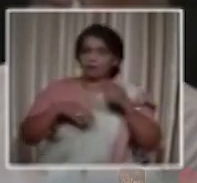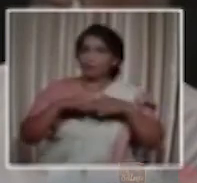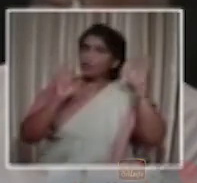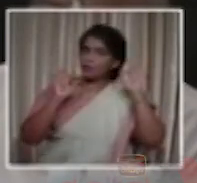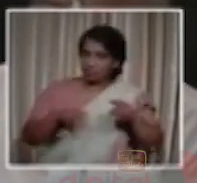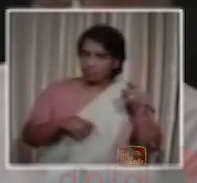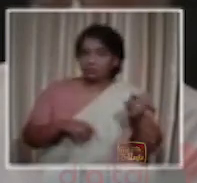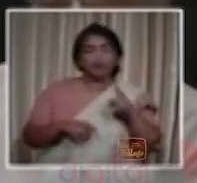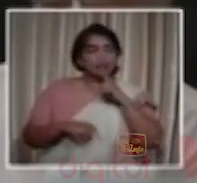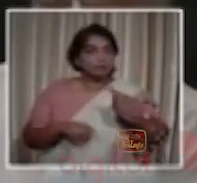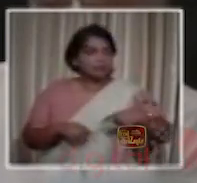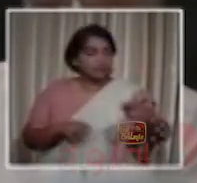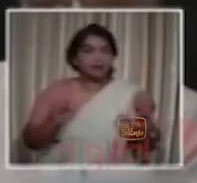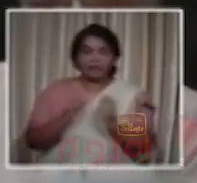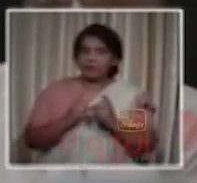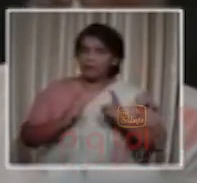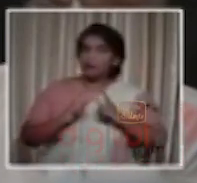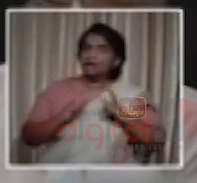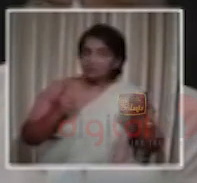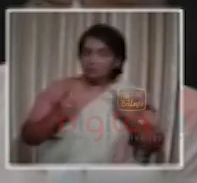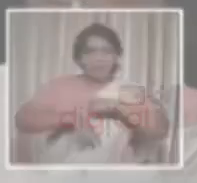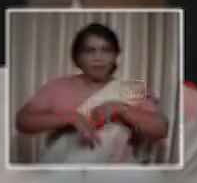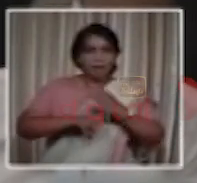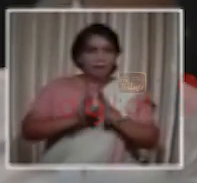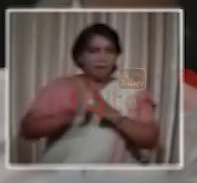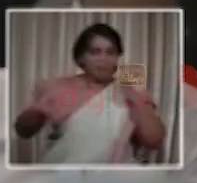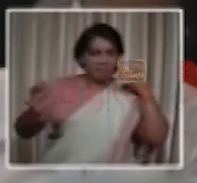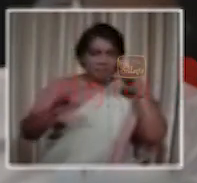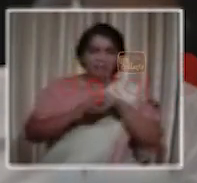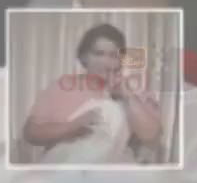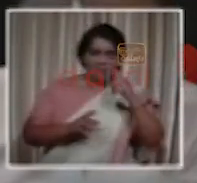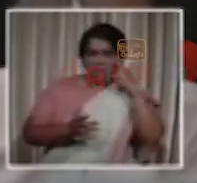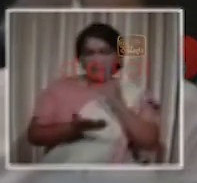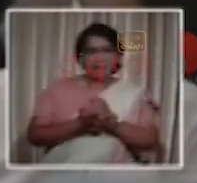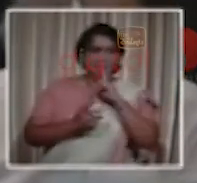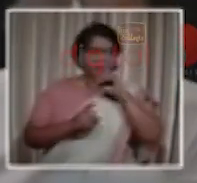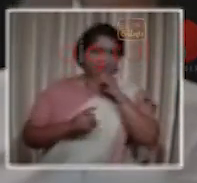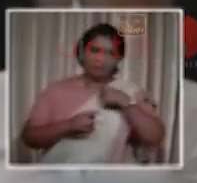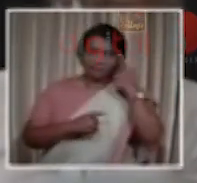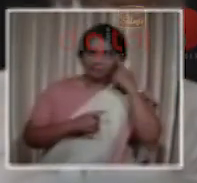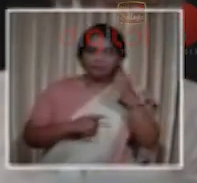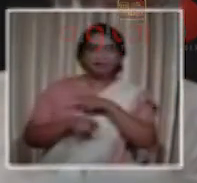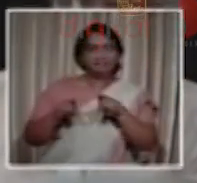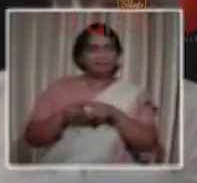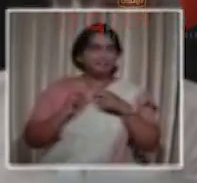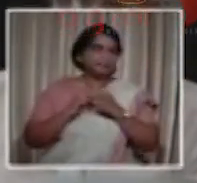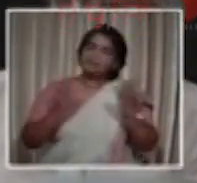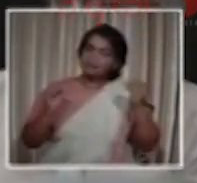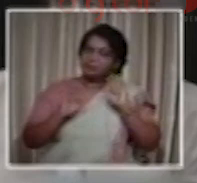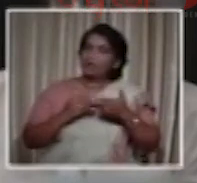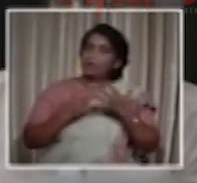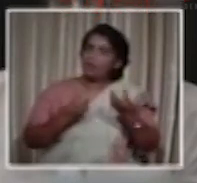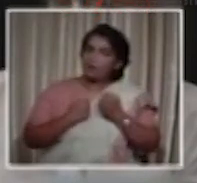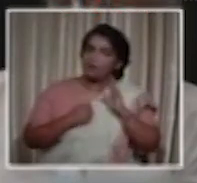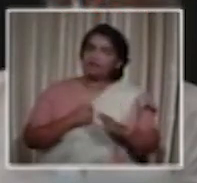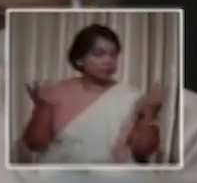එපා. එදිනෙදා වැඩ කරන ජීවිතයේ පැක් කීපයක් පෝලිම් වල ඉන්න ගියාම ඇතිවෙන වේදනාව දන්න නිසා මේ තත්ත්වය මගහැරීමට අවශ්‍ය